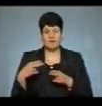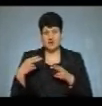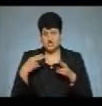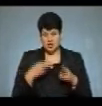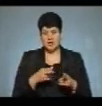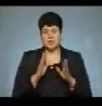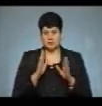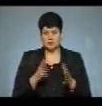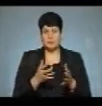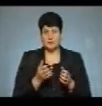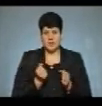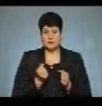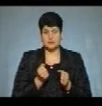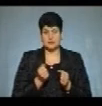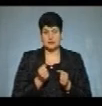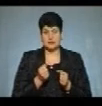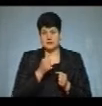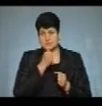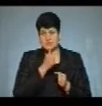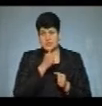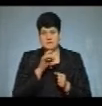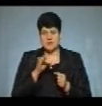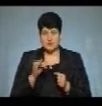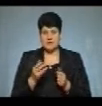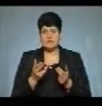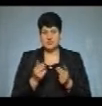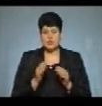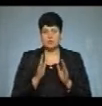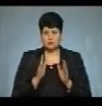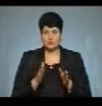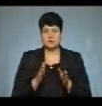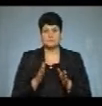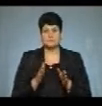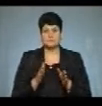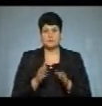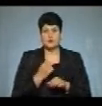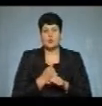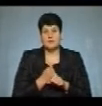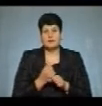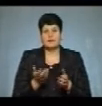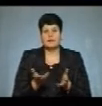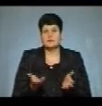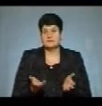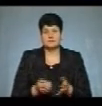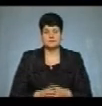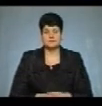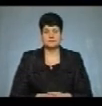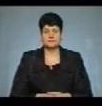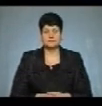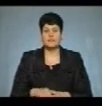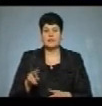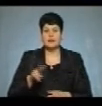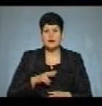будемо брати заміри і, звичайно, що будемо робити якісь.